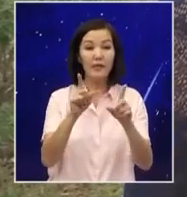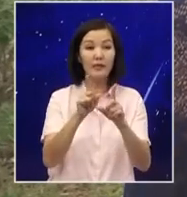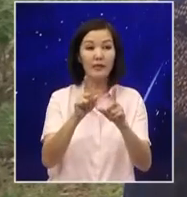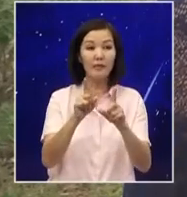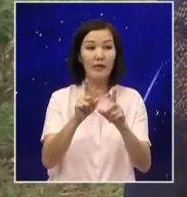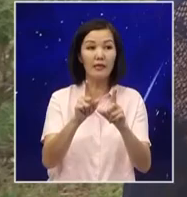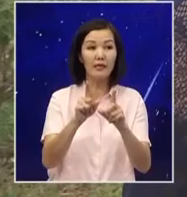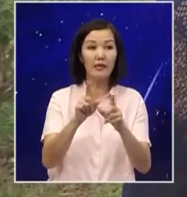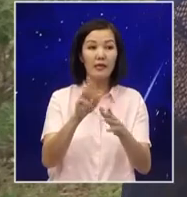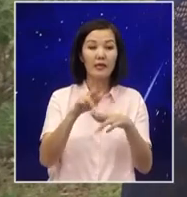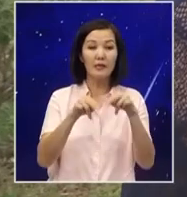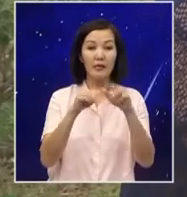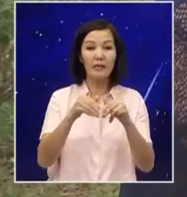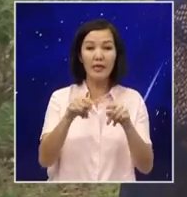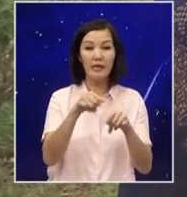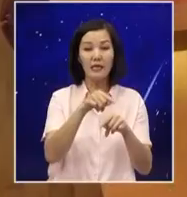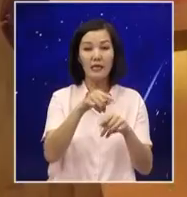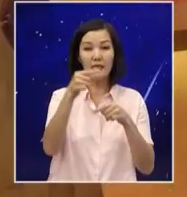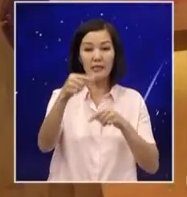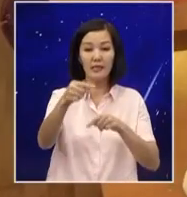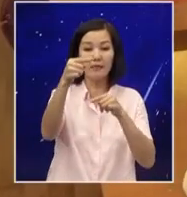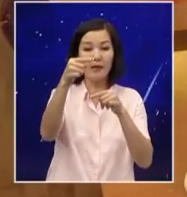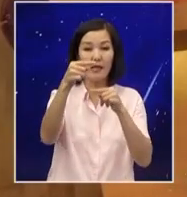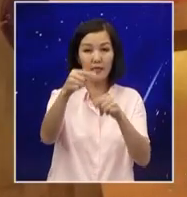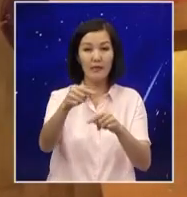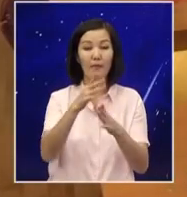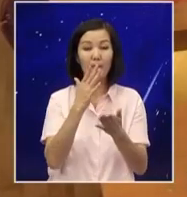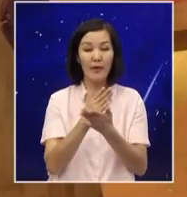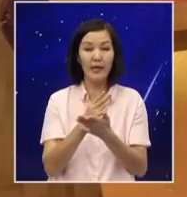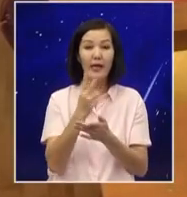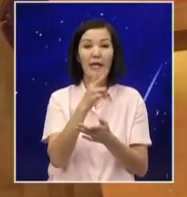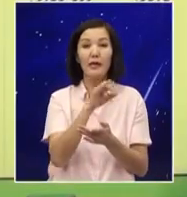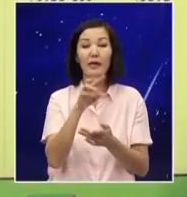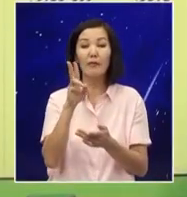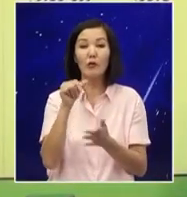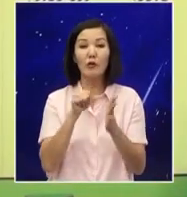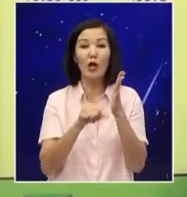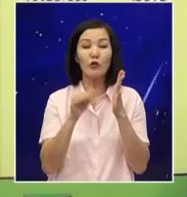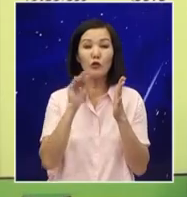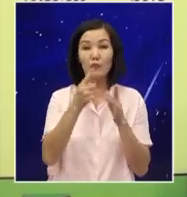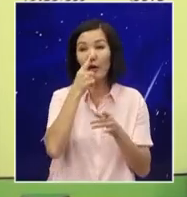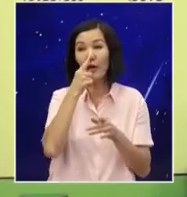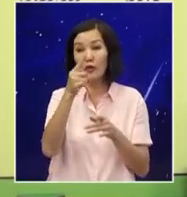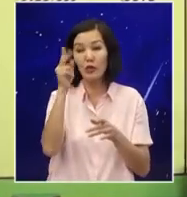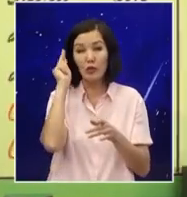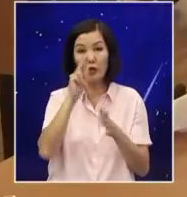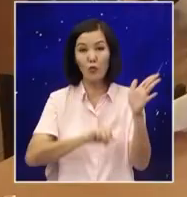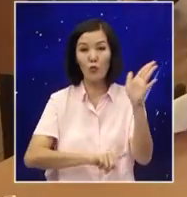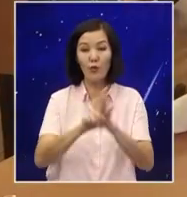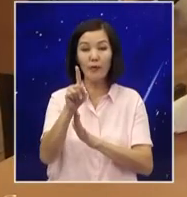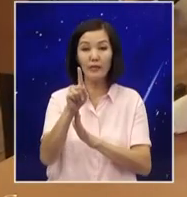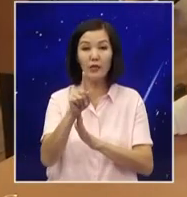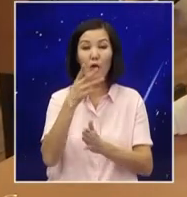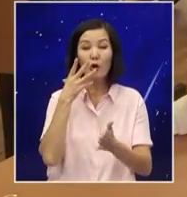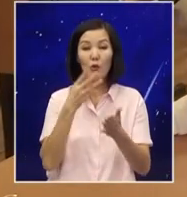сызбалар сызылған, сол жерде ата-аналар балаларын күтеді. Жаңа оқу жылын 2 миллион 600 мың оқушы қашықтан оқу форматында бастады. Олар